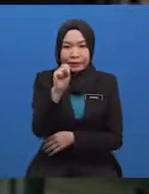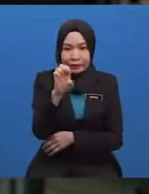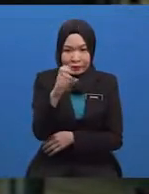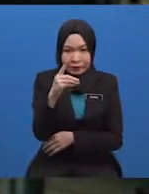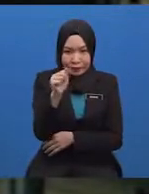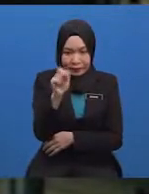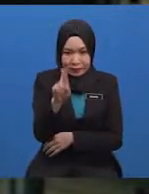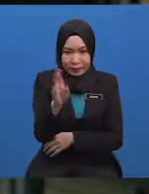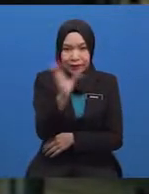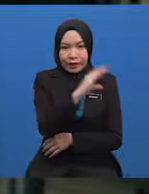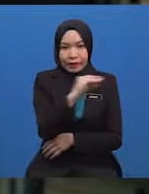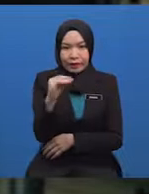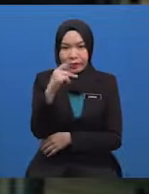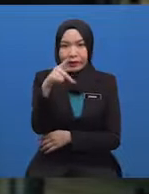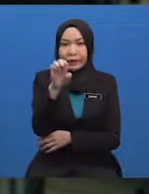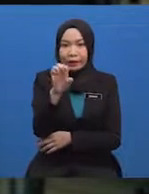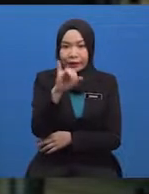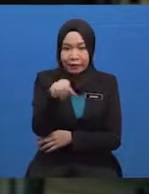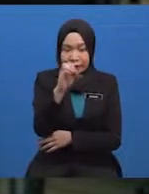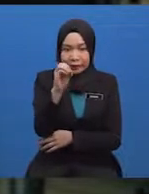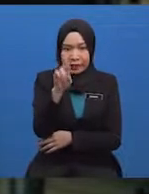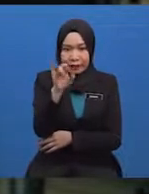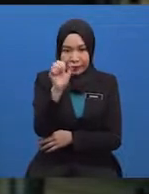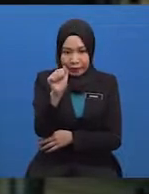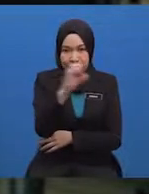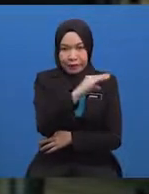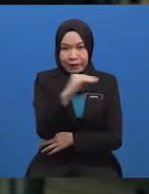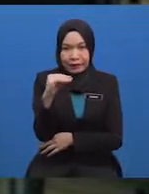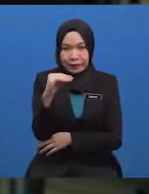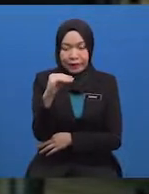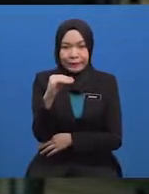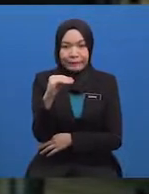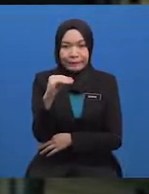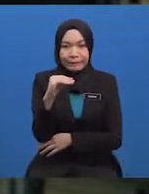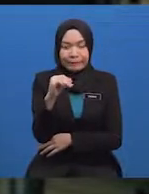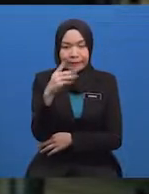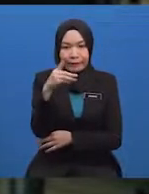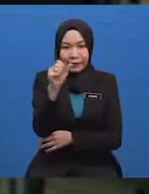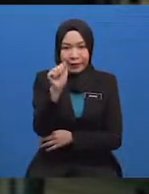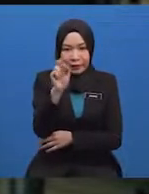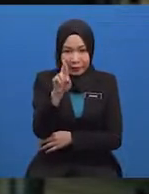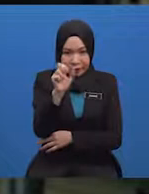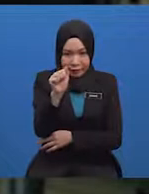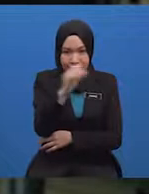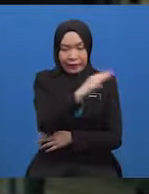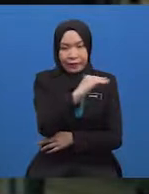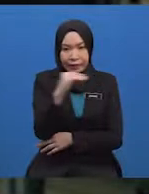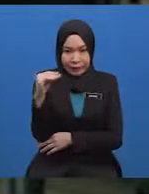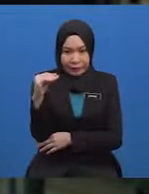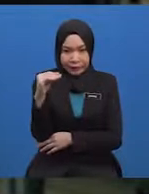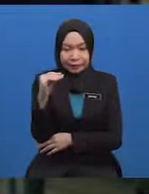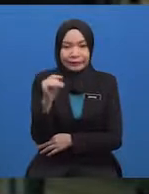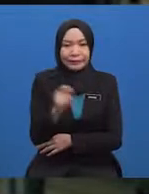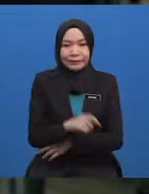Kemajuan Johor Tenggara Kejora, Lembaga Kemajuan Pahang Tenggara Dara dan Lembaga Kemajuan